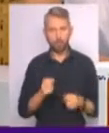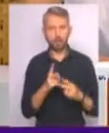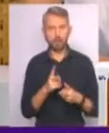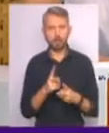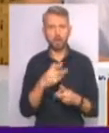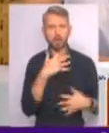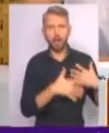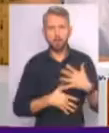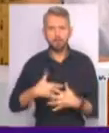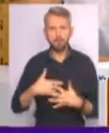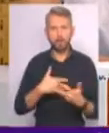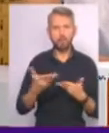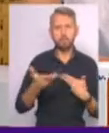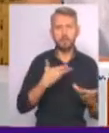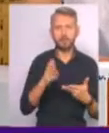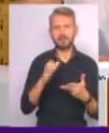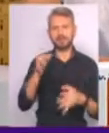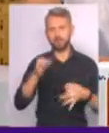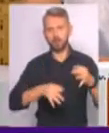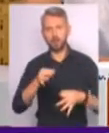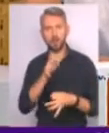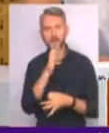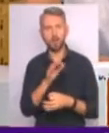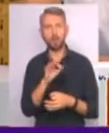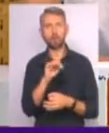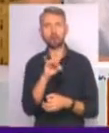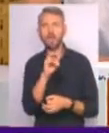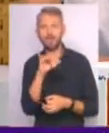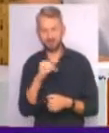обмена с окружающей средой, при ожирении, имеет ли